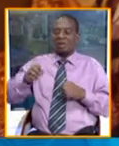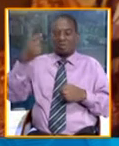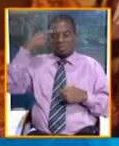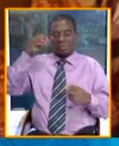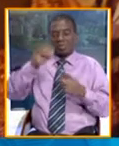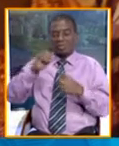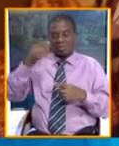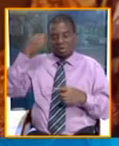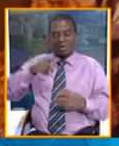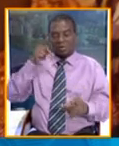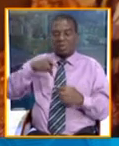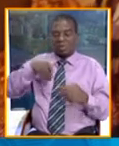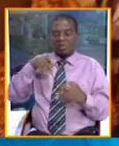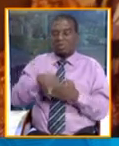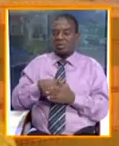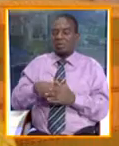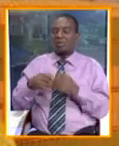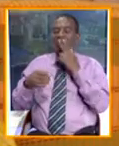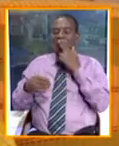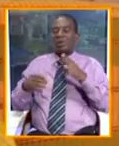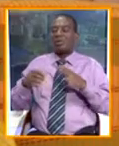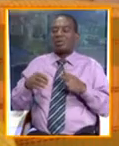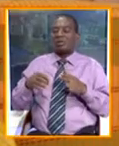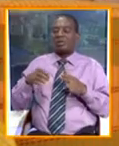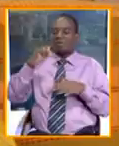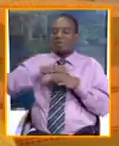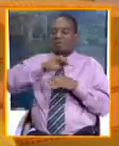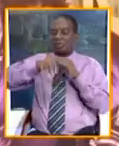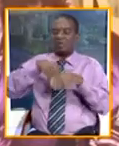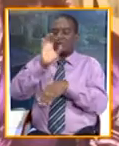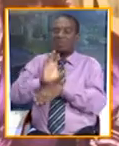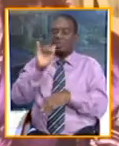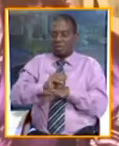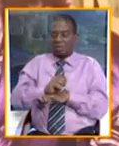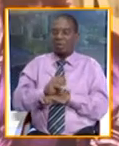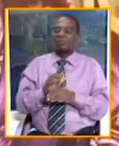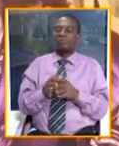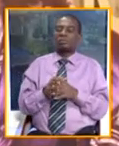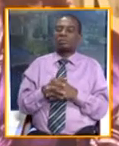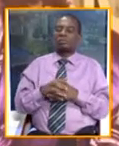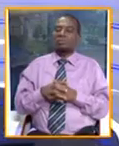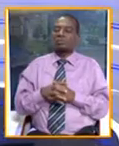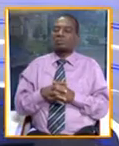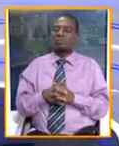contre le tabagisme, l'alcoolisme et la toxicomanie sur toute l'étendue du territoire national.